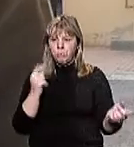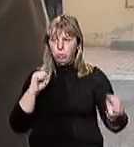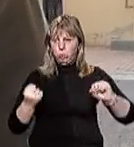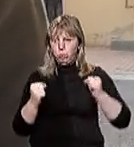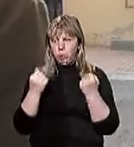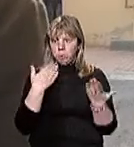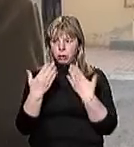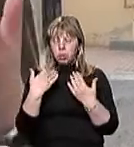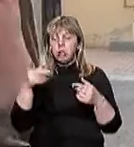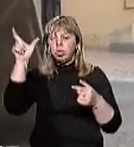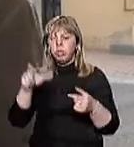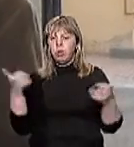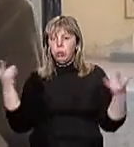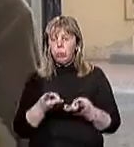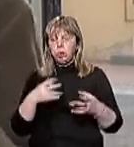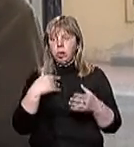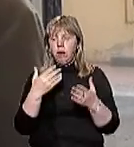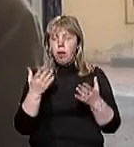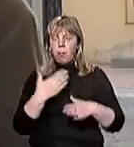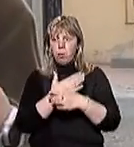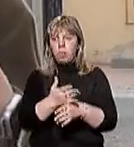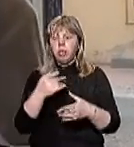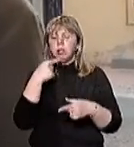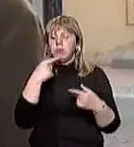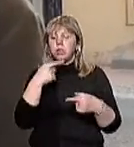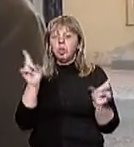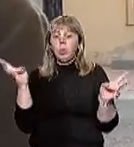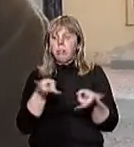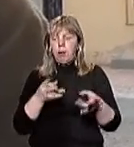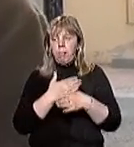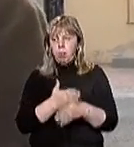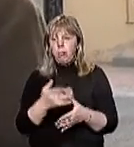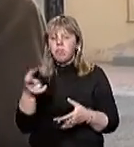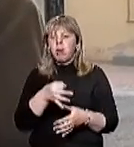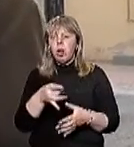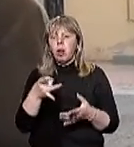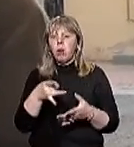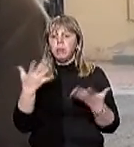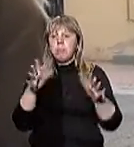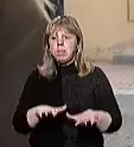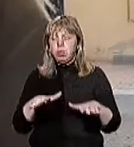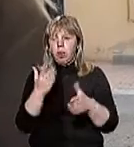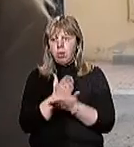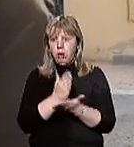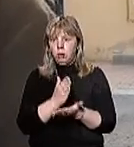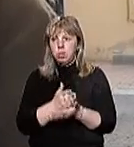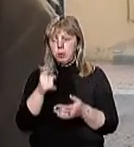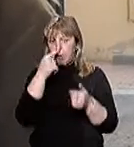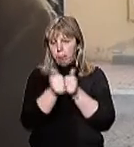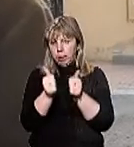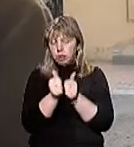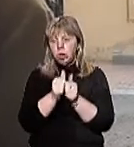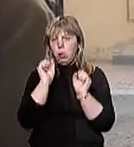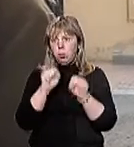людина, яка потребує, вона може просто зареєструватися, сказати, що їй потрібно, зазначити, в якому вона районі, і волонтер, який знаходиться найближче,